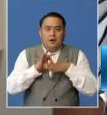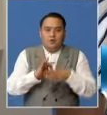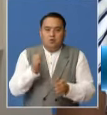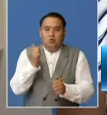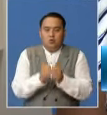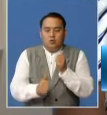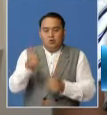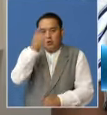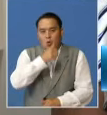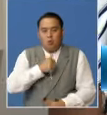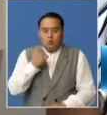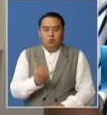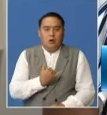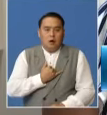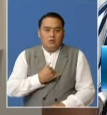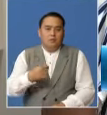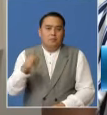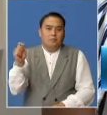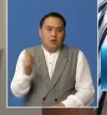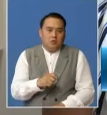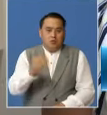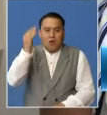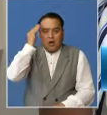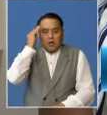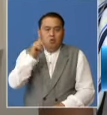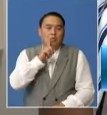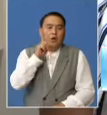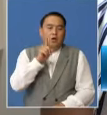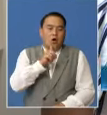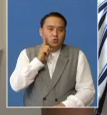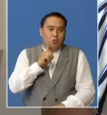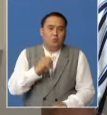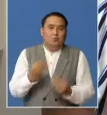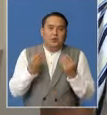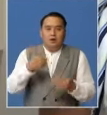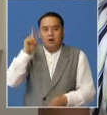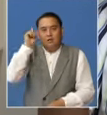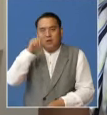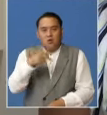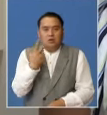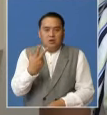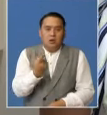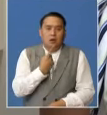ежегодно. Сюда приезжают очень одаренная молодежь. Они прекрасно владеют 3